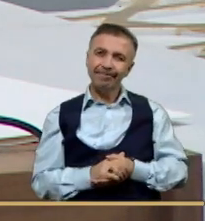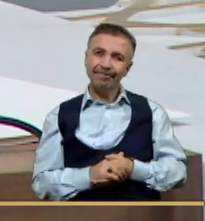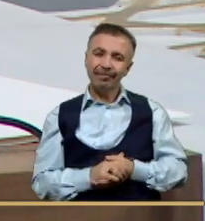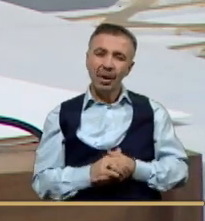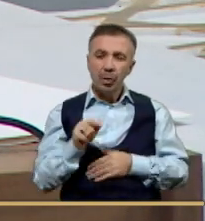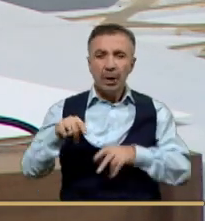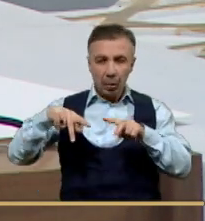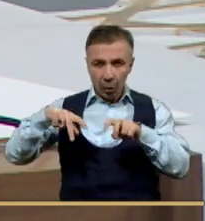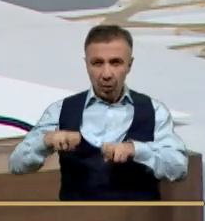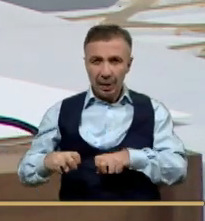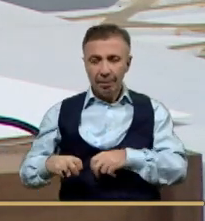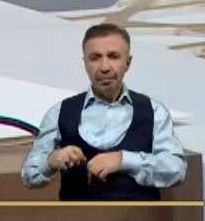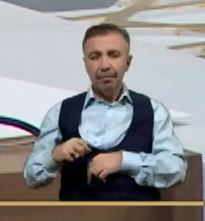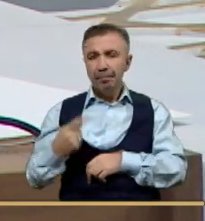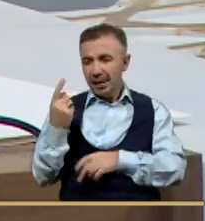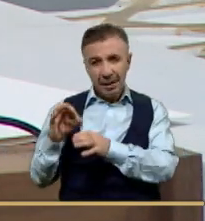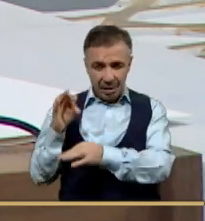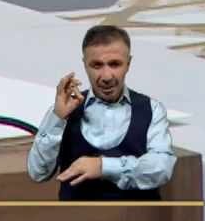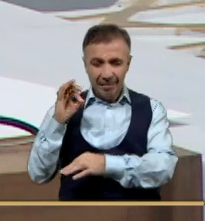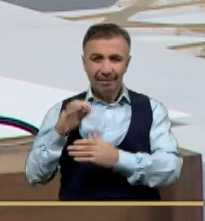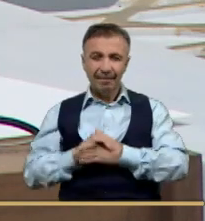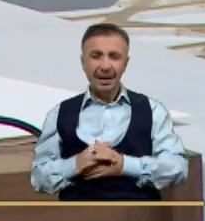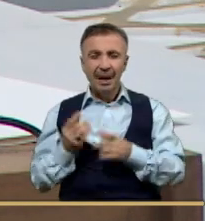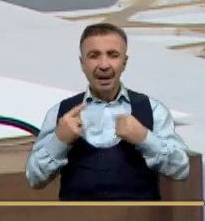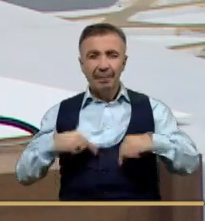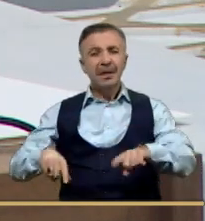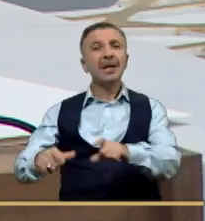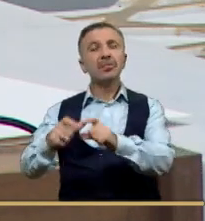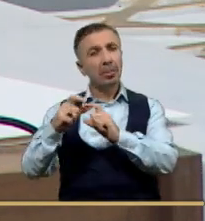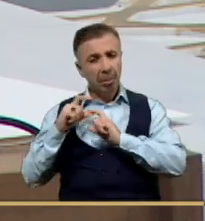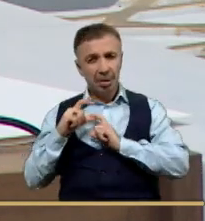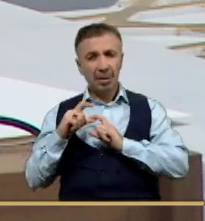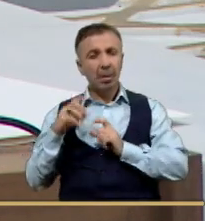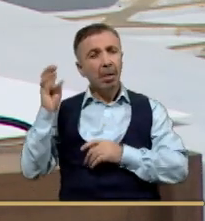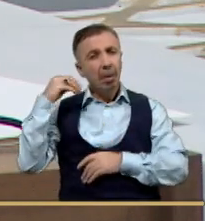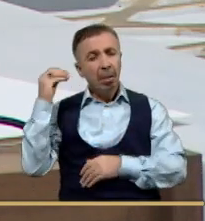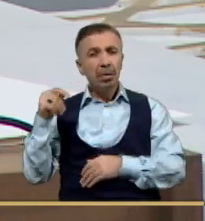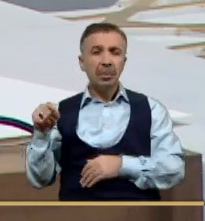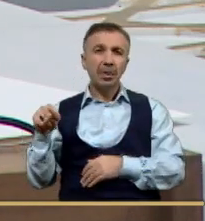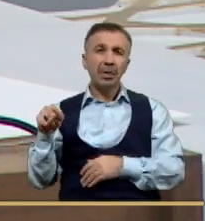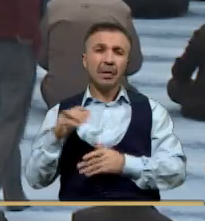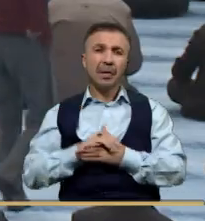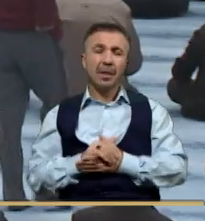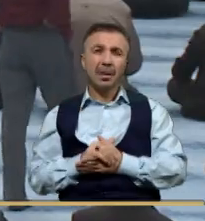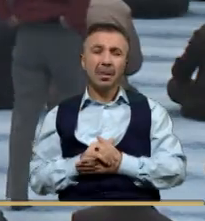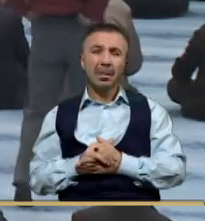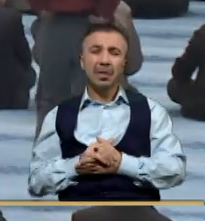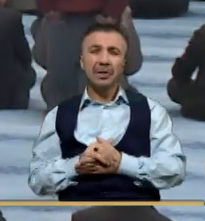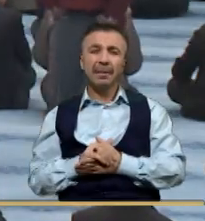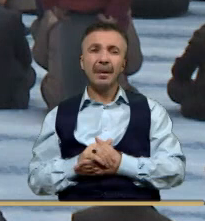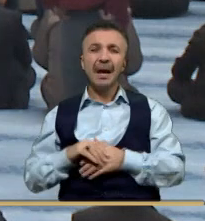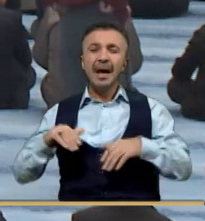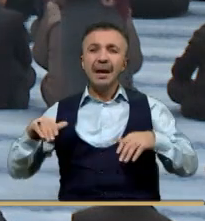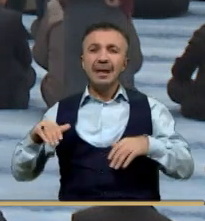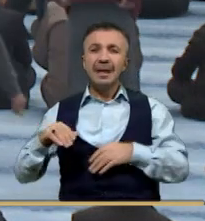Şurada oturan bir cemaat bize soruyor ki, hocam sivri sineği öldürebilir miyim? Günah